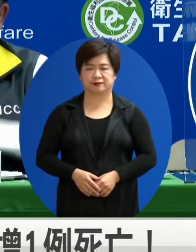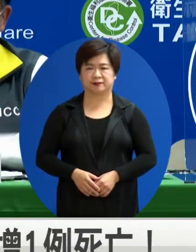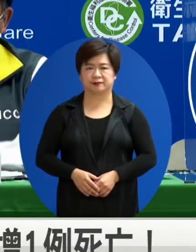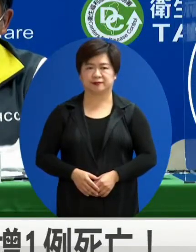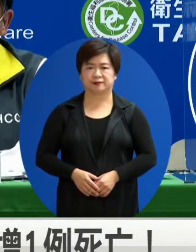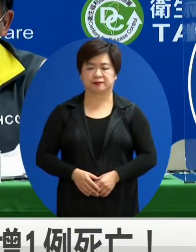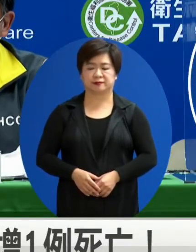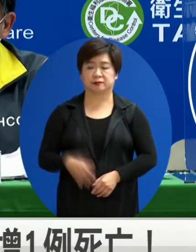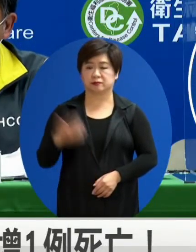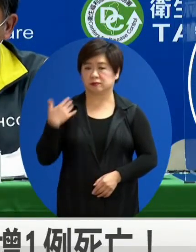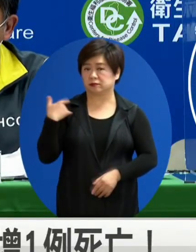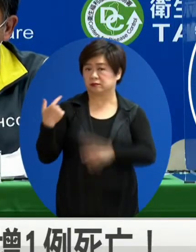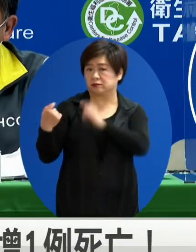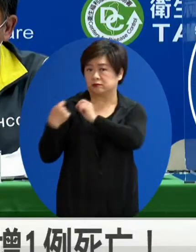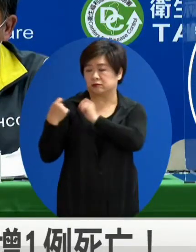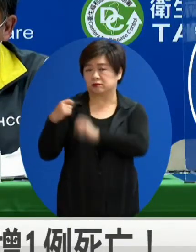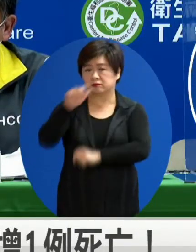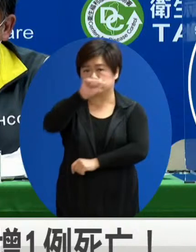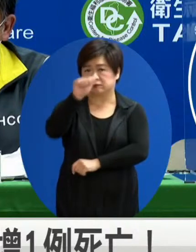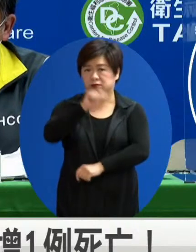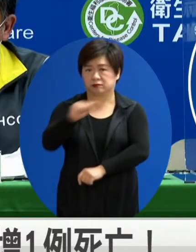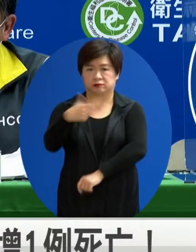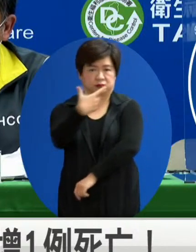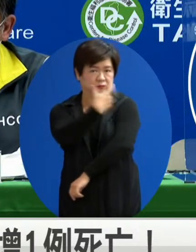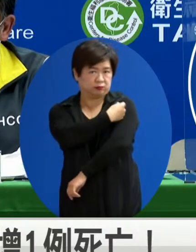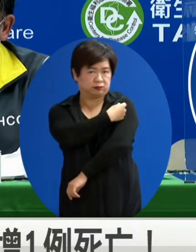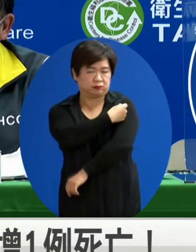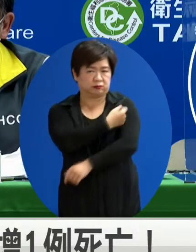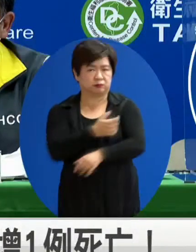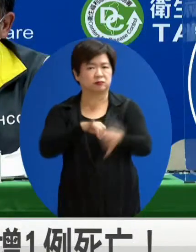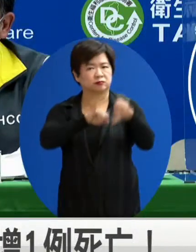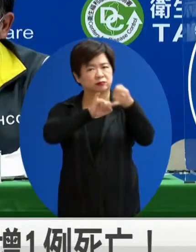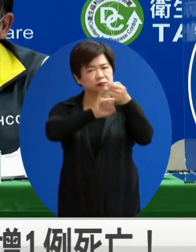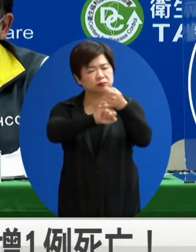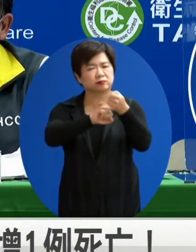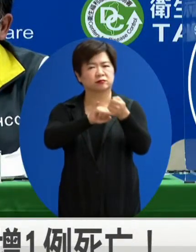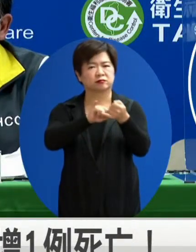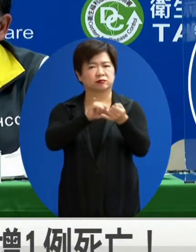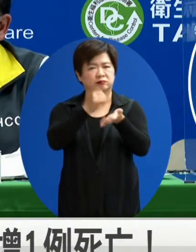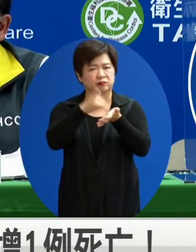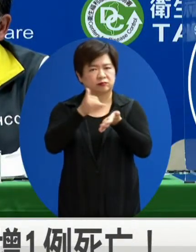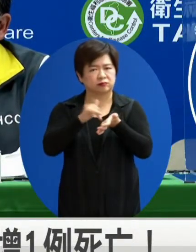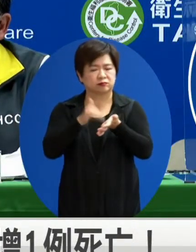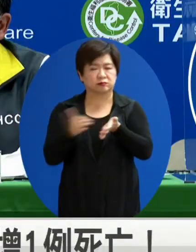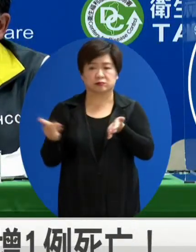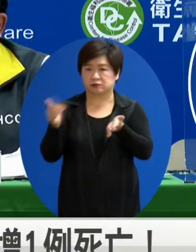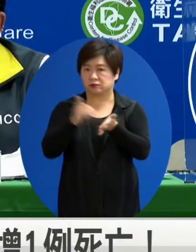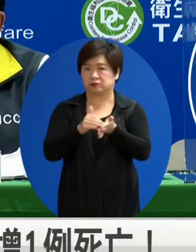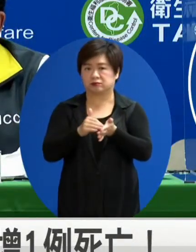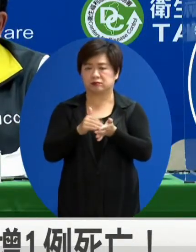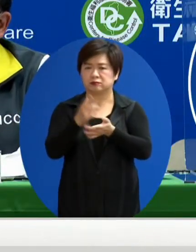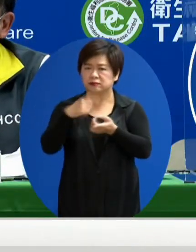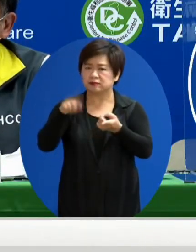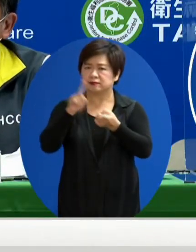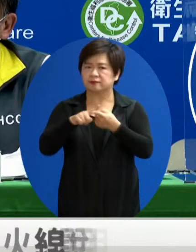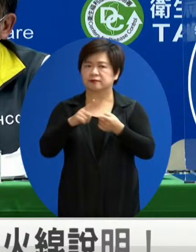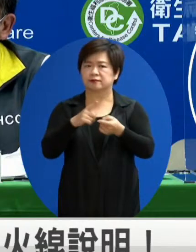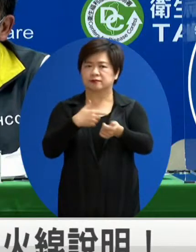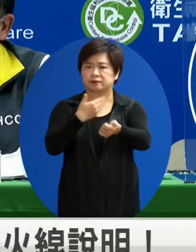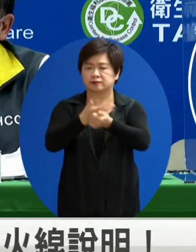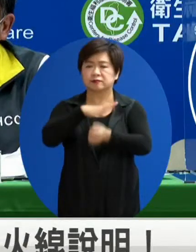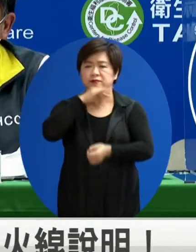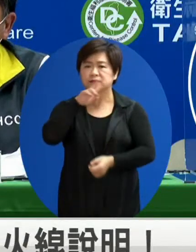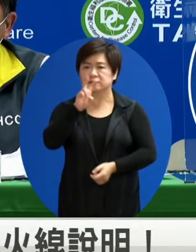那我们前一波对于哈 A 剂哈。的预约大家来选的哈，到应该是要开